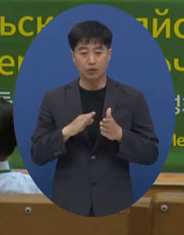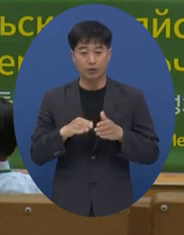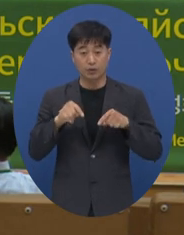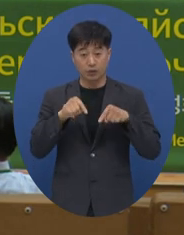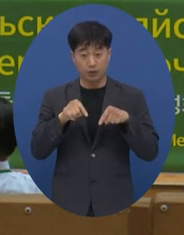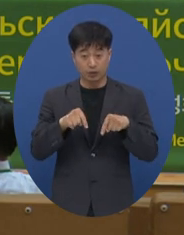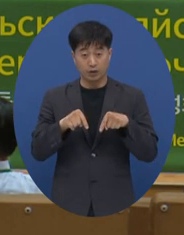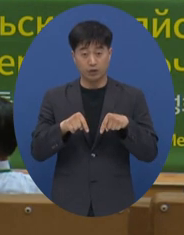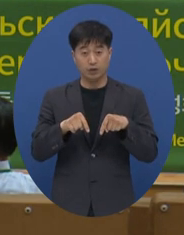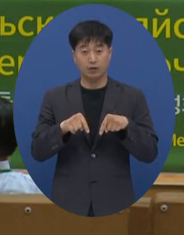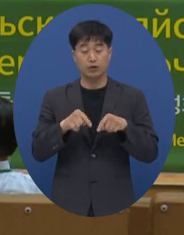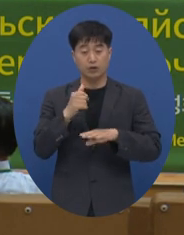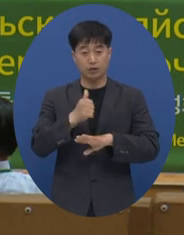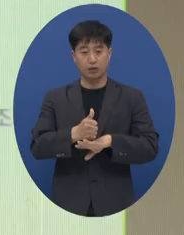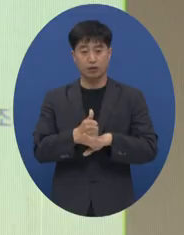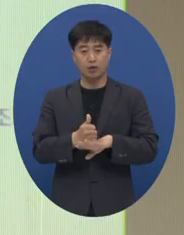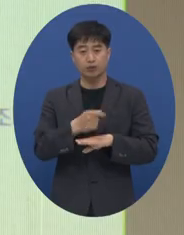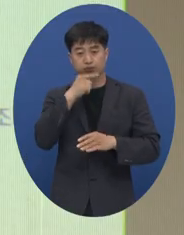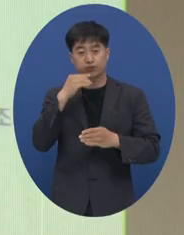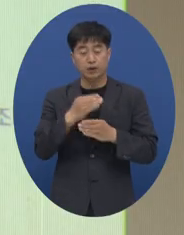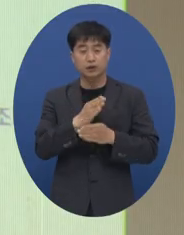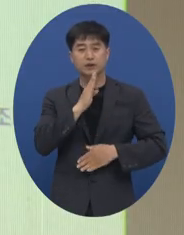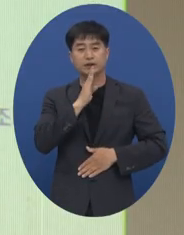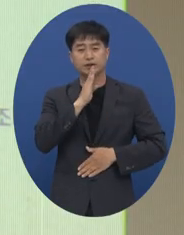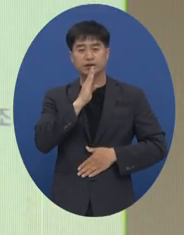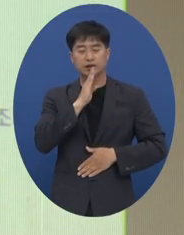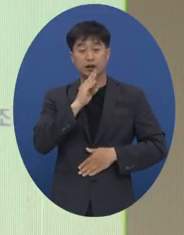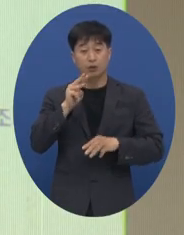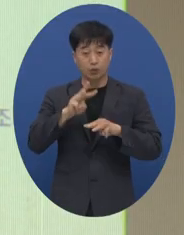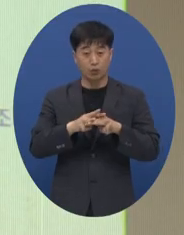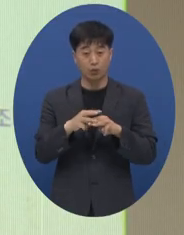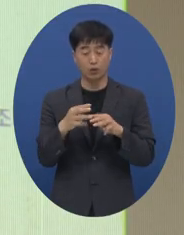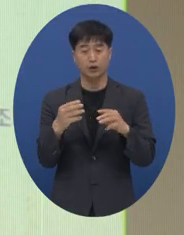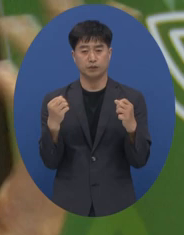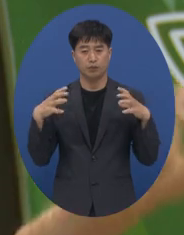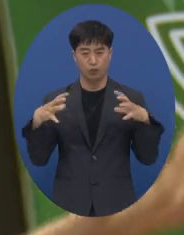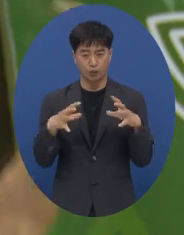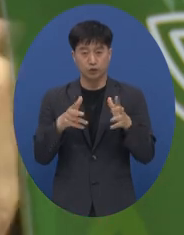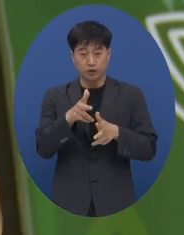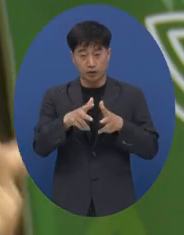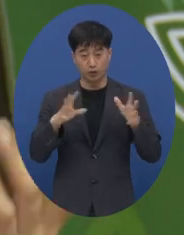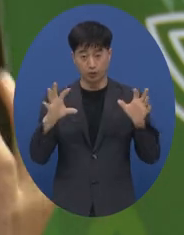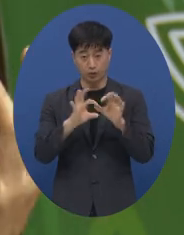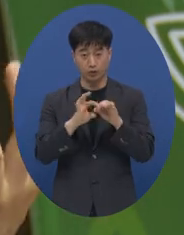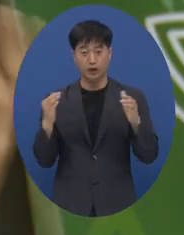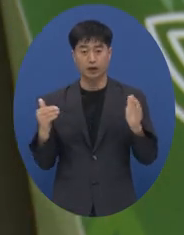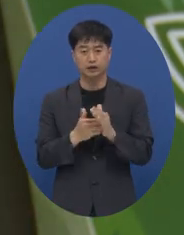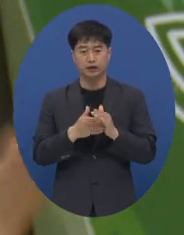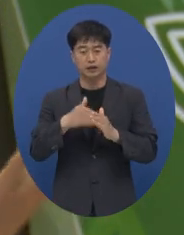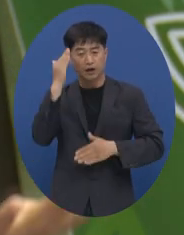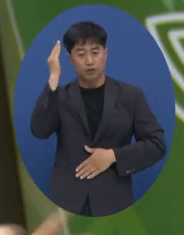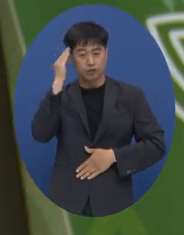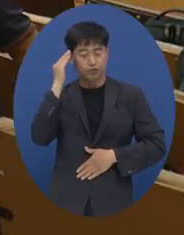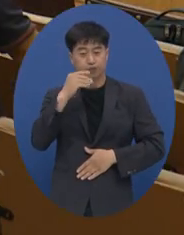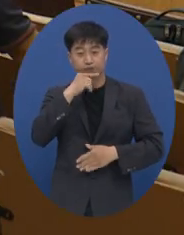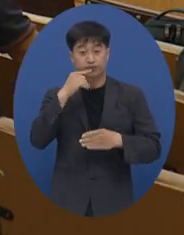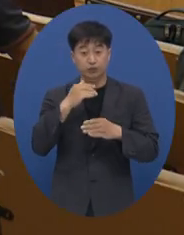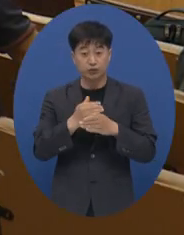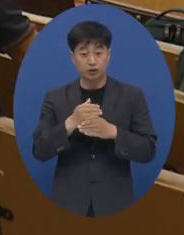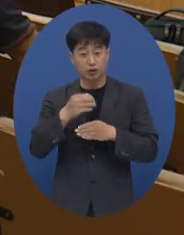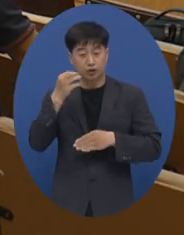경기도는 컨퍼런스에서 논의된 결과가 북한과 실질적인 농업협력 사업으로 연결되도록 남북 중러